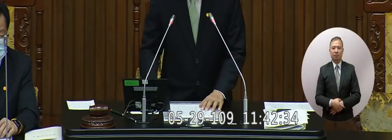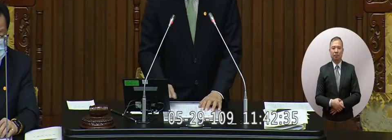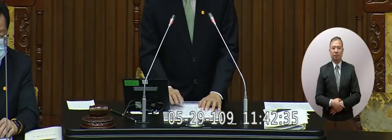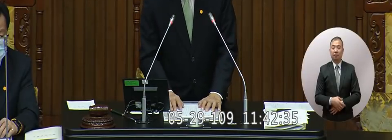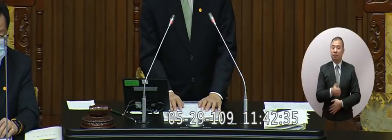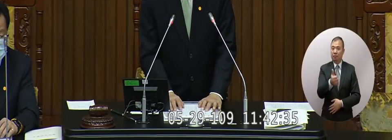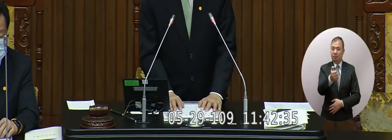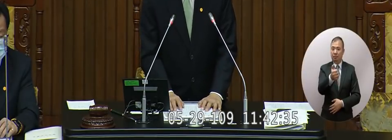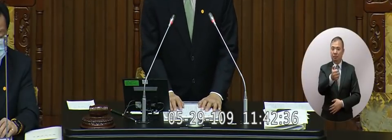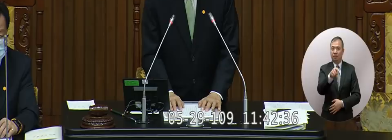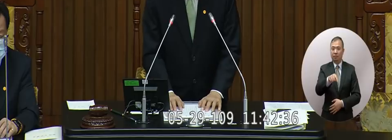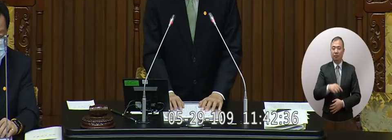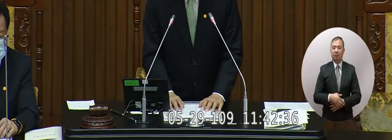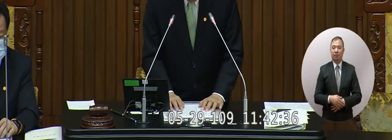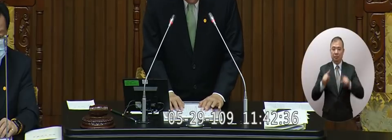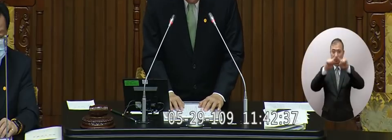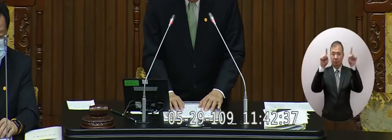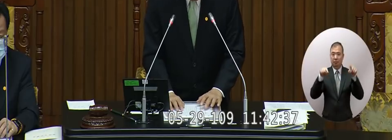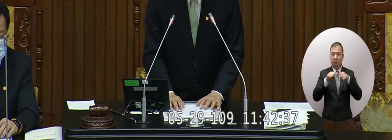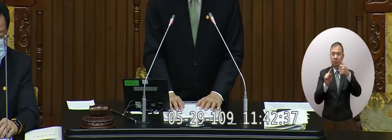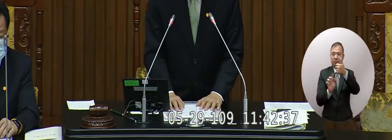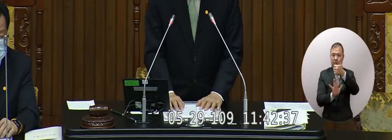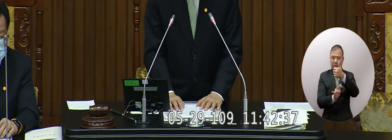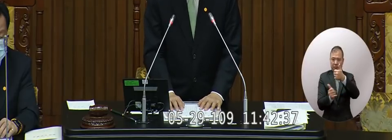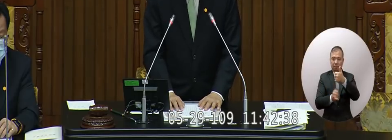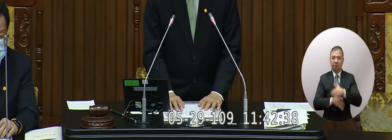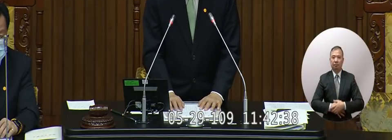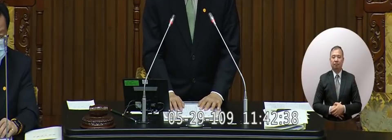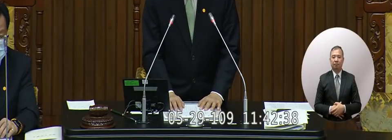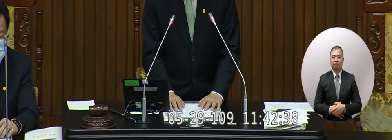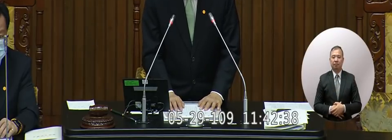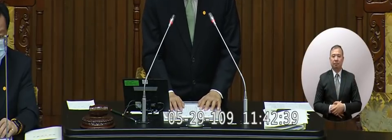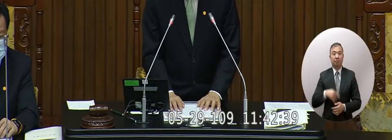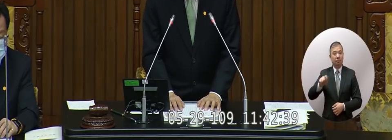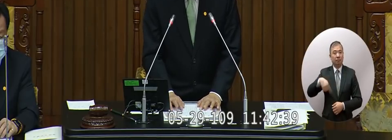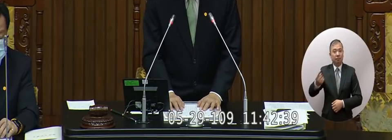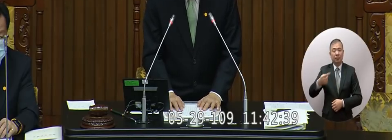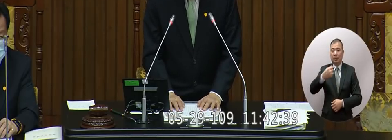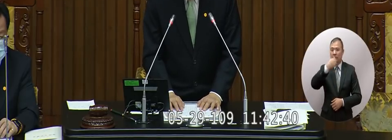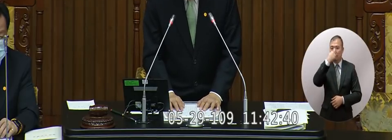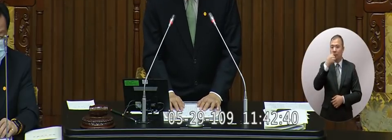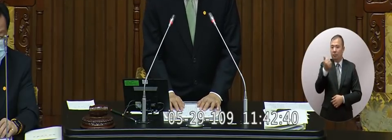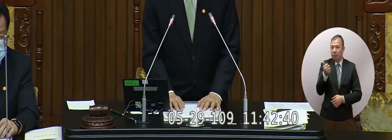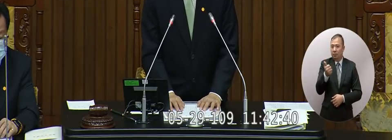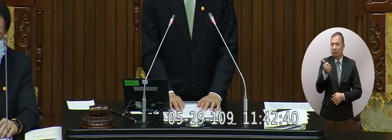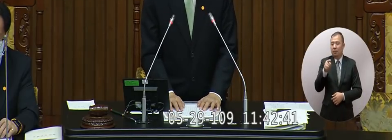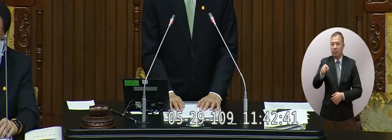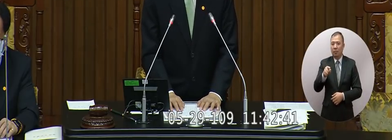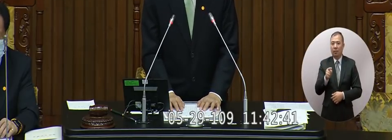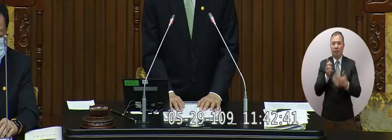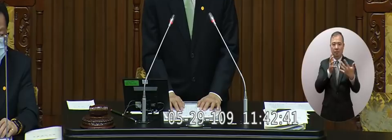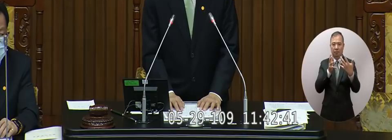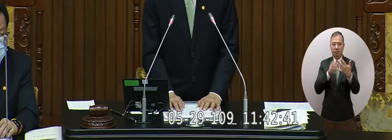好，谢谢张委员、张其禄委员。继续请蒋委员万安咨